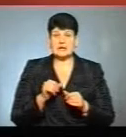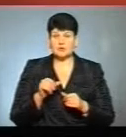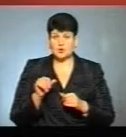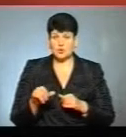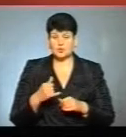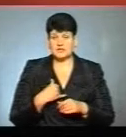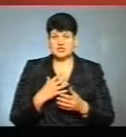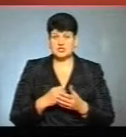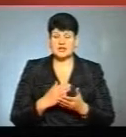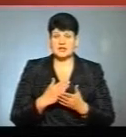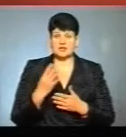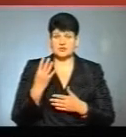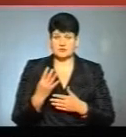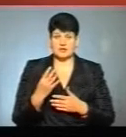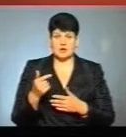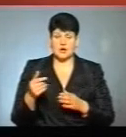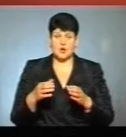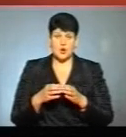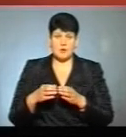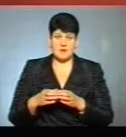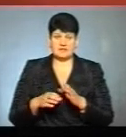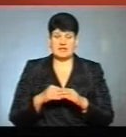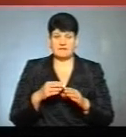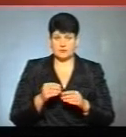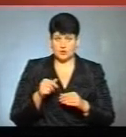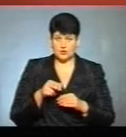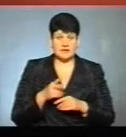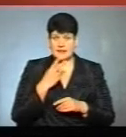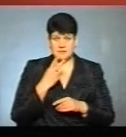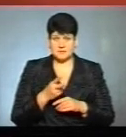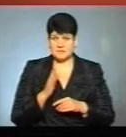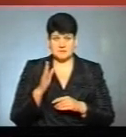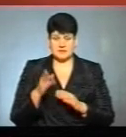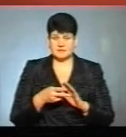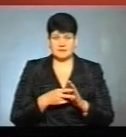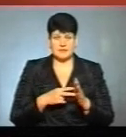нас іде ще 4 громади 22 грудня на вибори, які також не передбачені